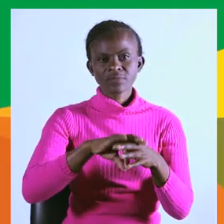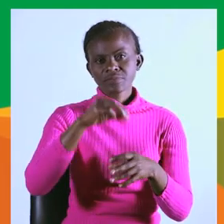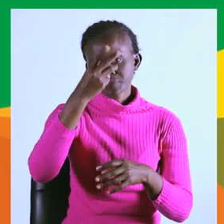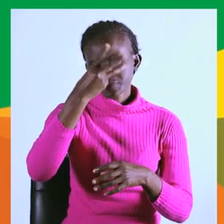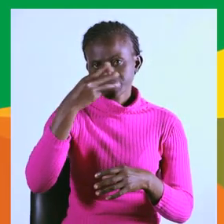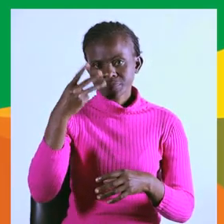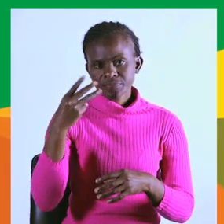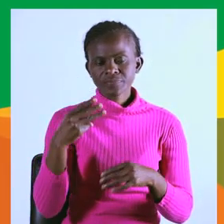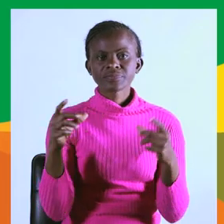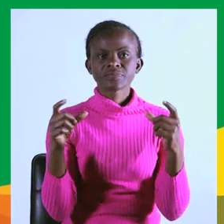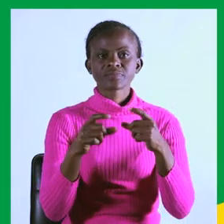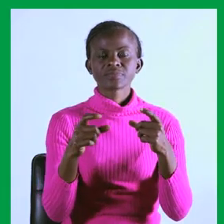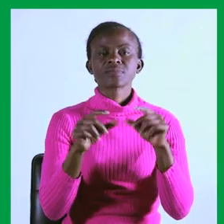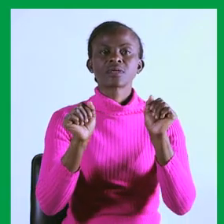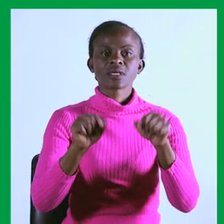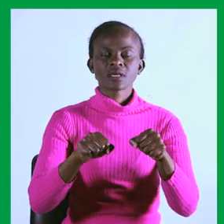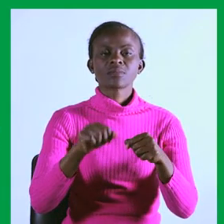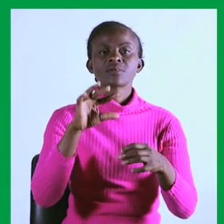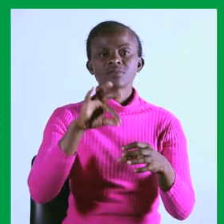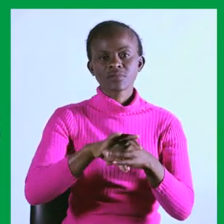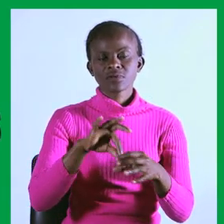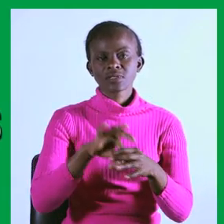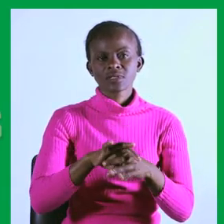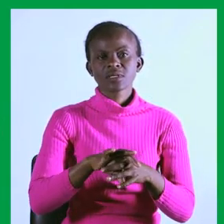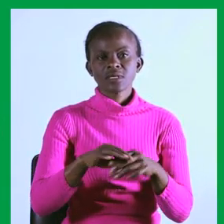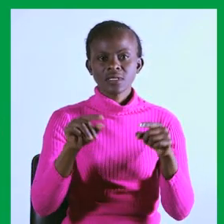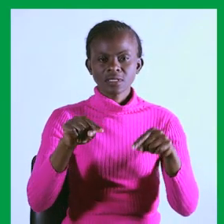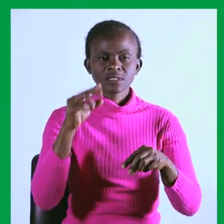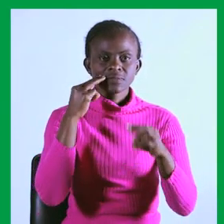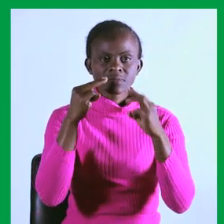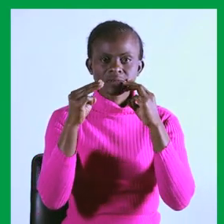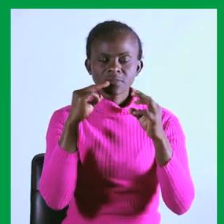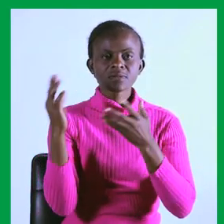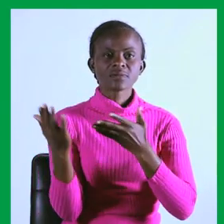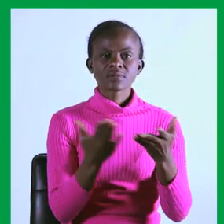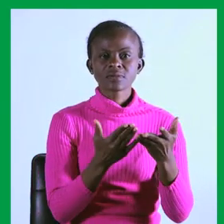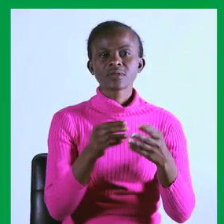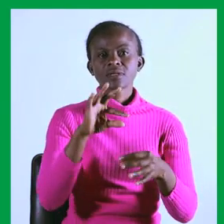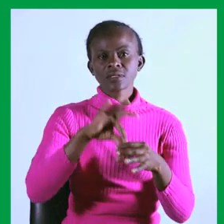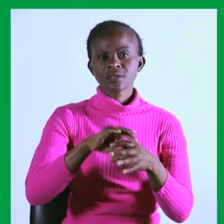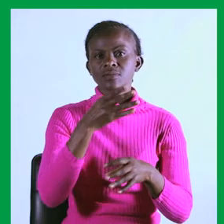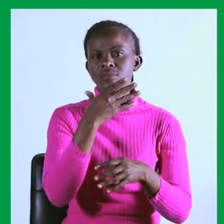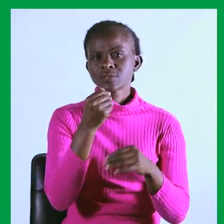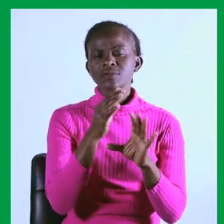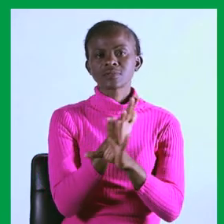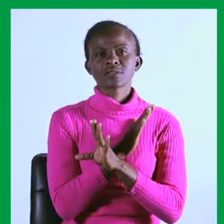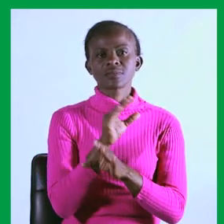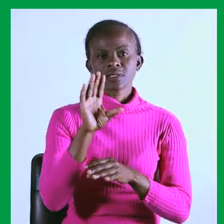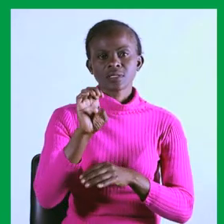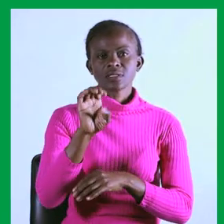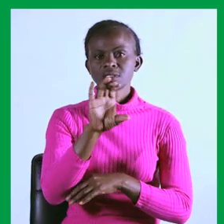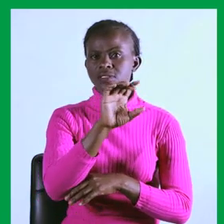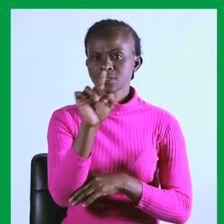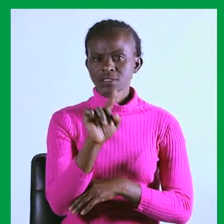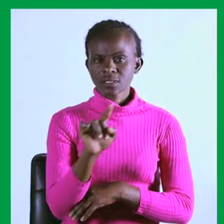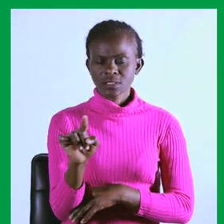Unumwaka wa 2016 Mbate nmito ya ulumbuwa mafu wa matamba Hamweka haa na mitupayokuvote sanumbamu kavote Mushibu uno, wanaminehi la okufuma